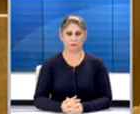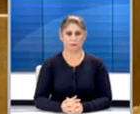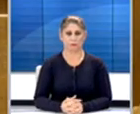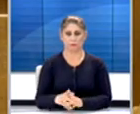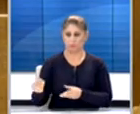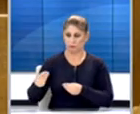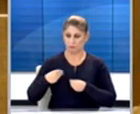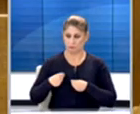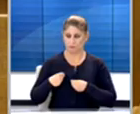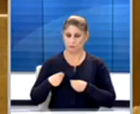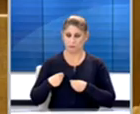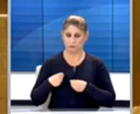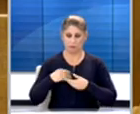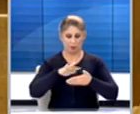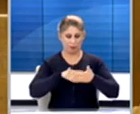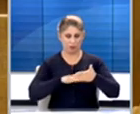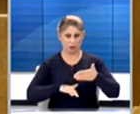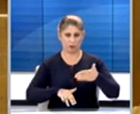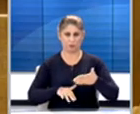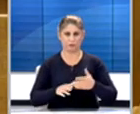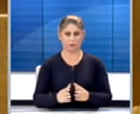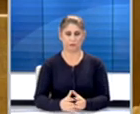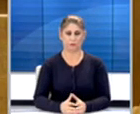παρέλαβα μία επιστολή.